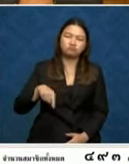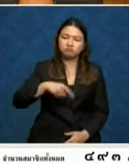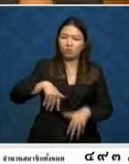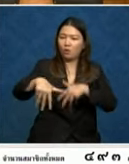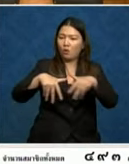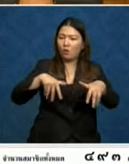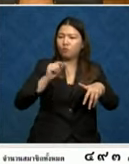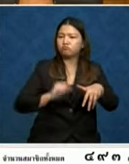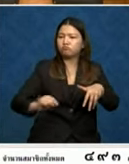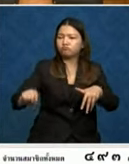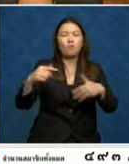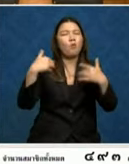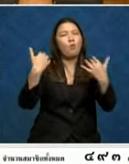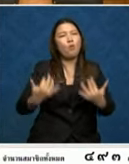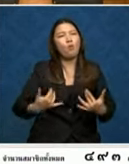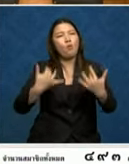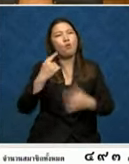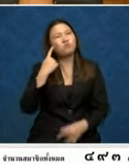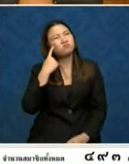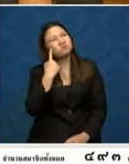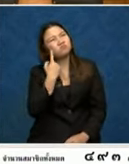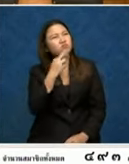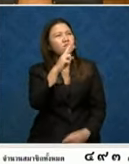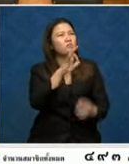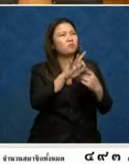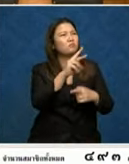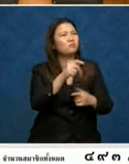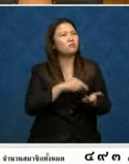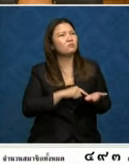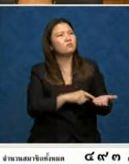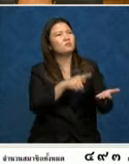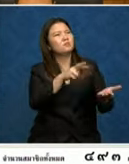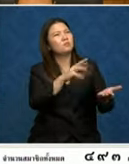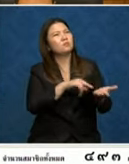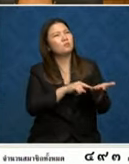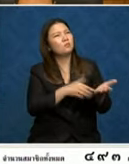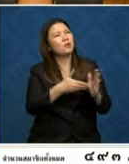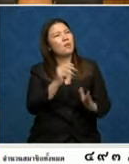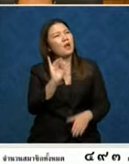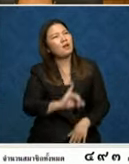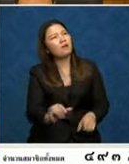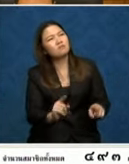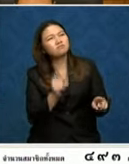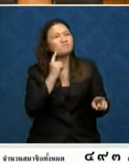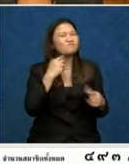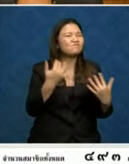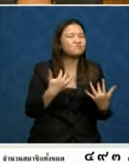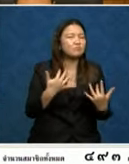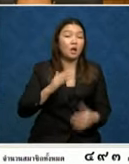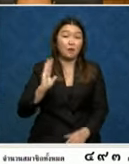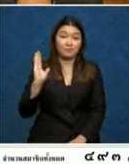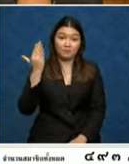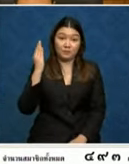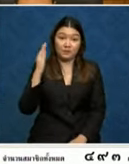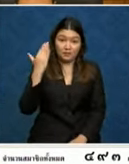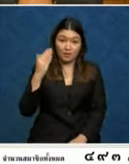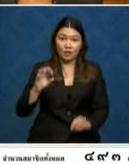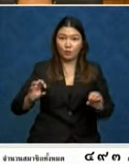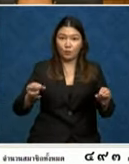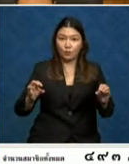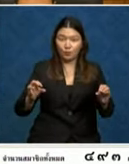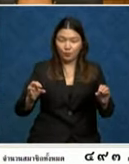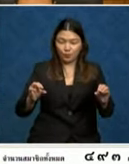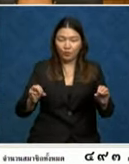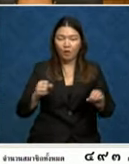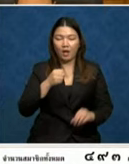่อว่าร่างพชมัยิฉบับนี้จะเข้าสับหาเมอเช้า ได้ออกวดยุของรฒษภา oui